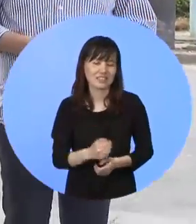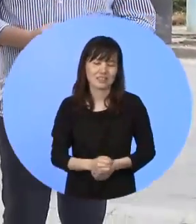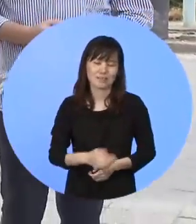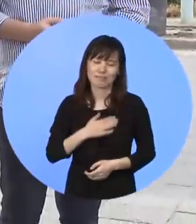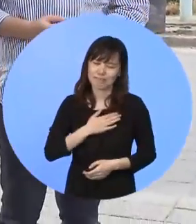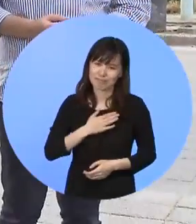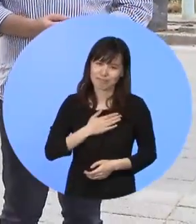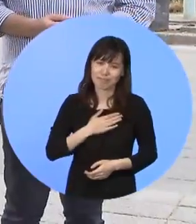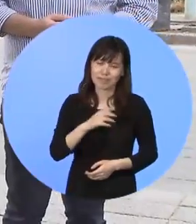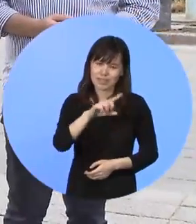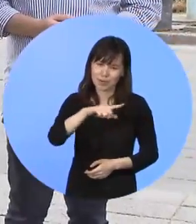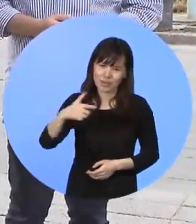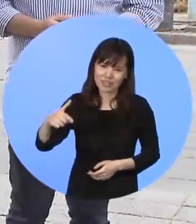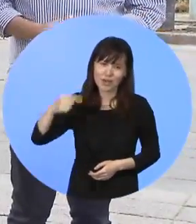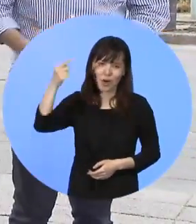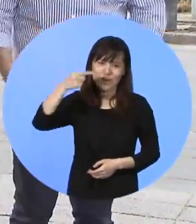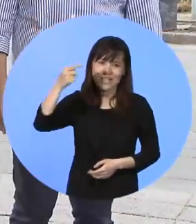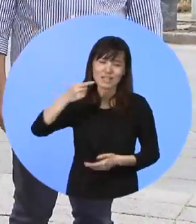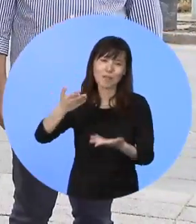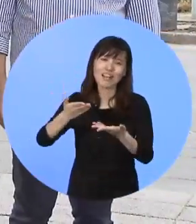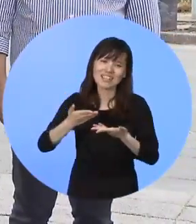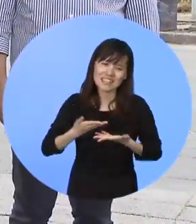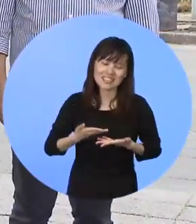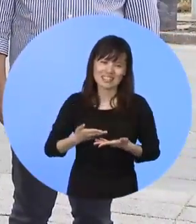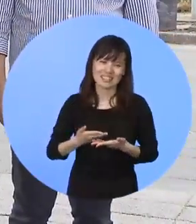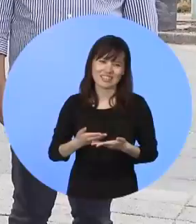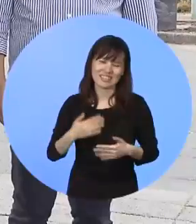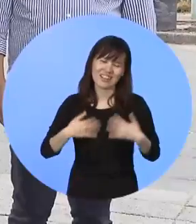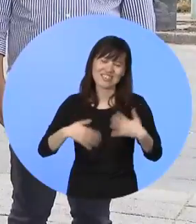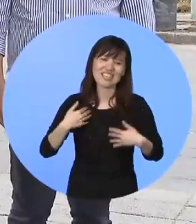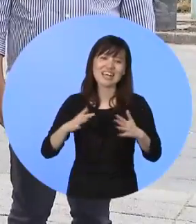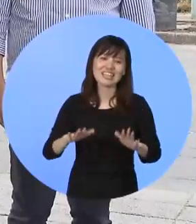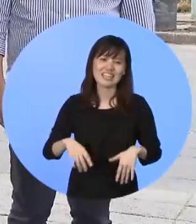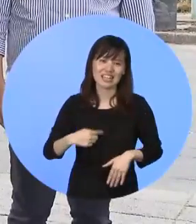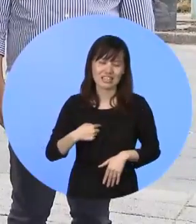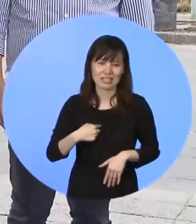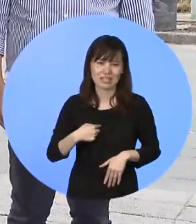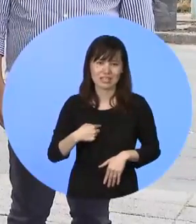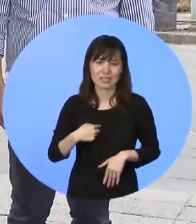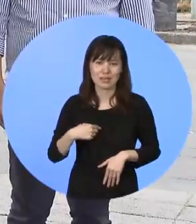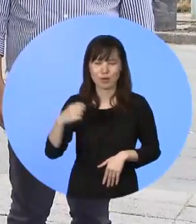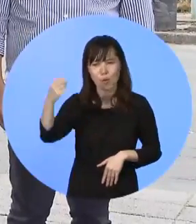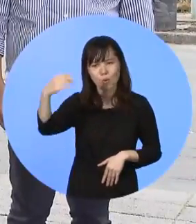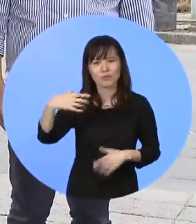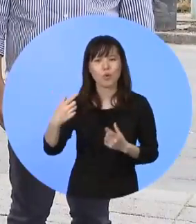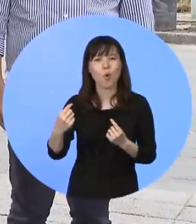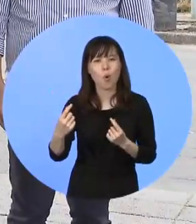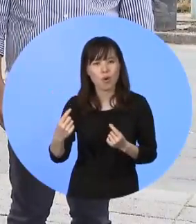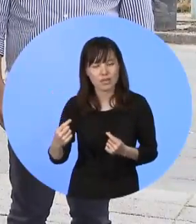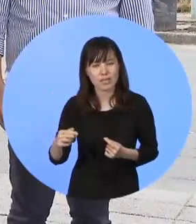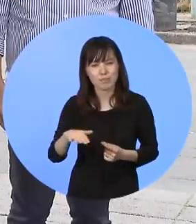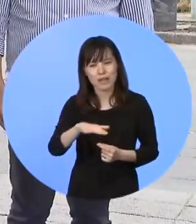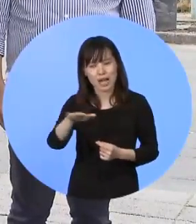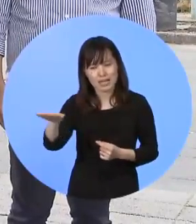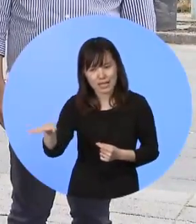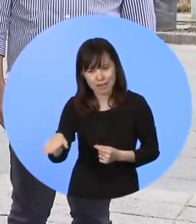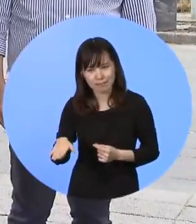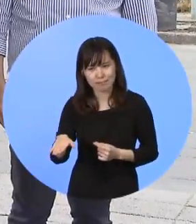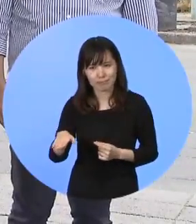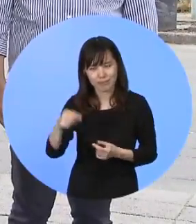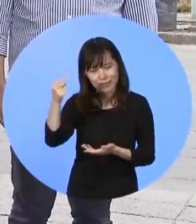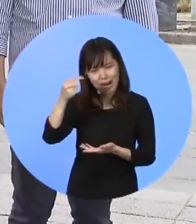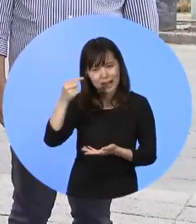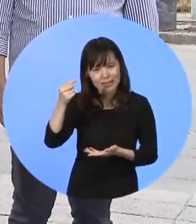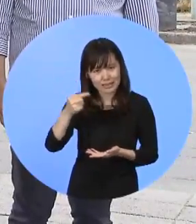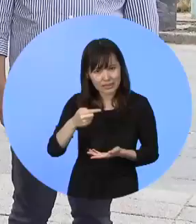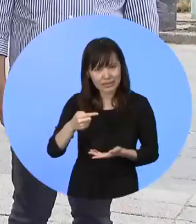私も皆さんからたくさんのことを教えていただいてとっても楽しかったです。もう吉永さんのおっしゃるように、私も皆さんのこの背中を受け継い